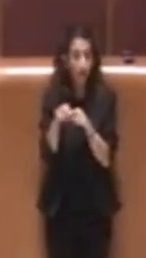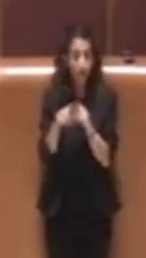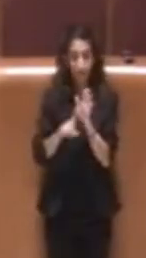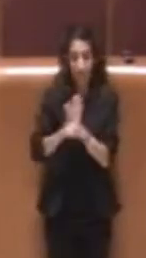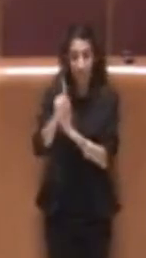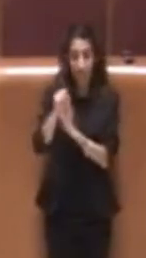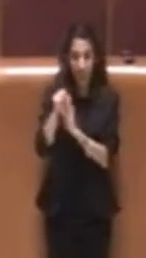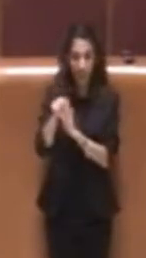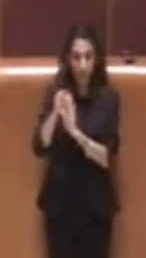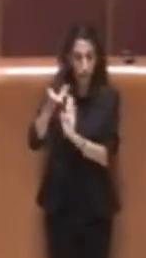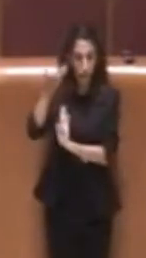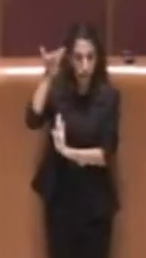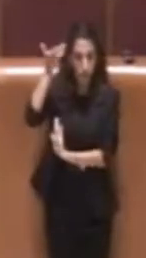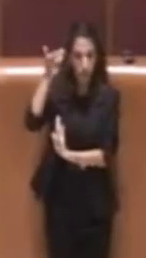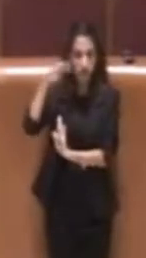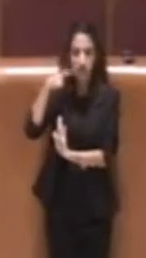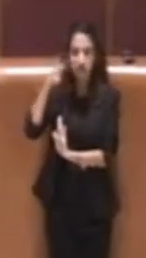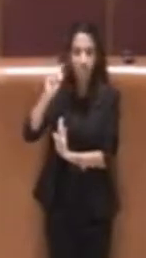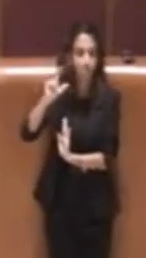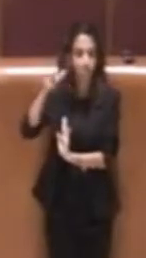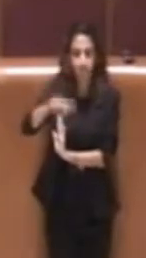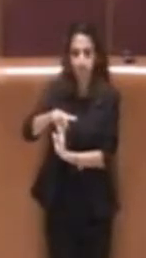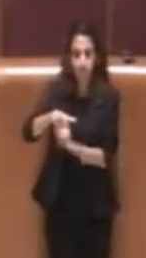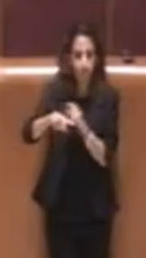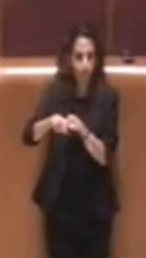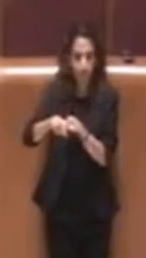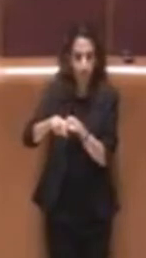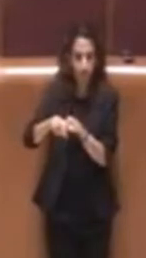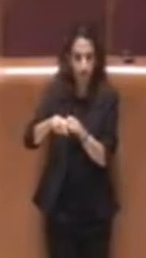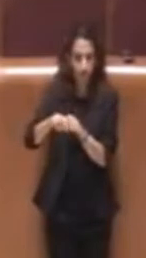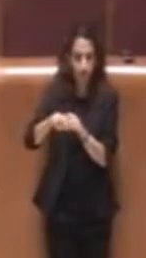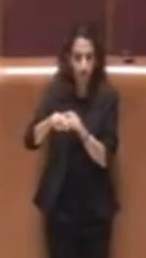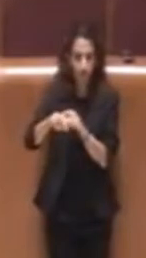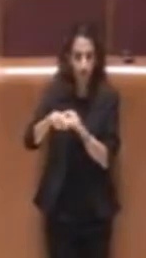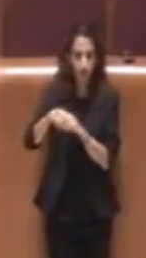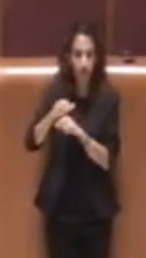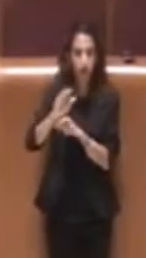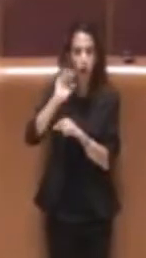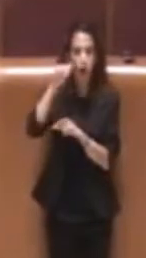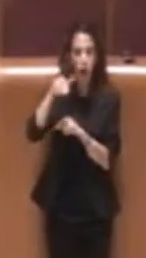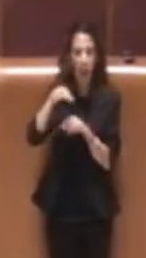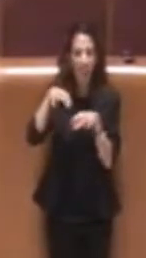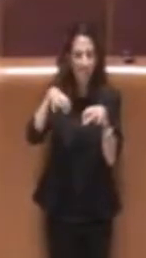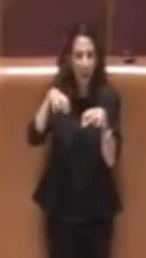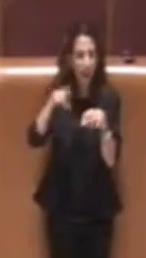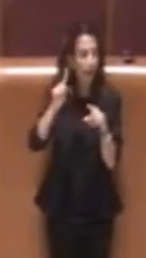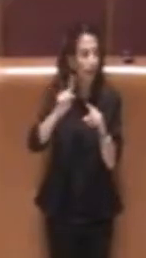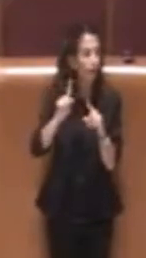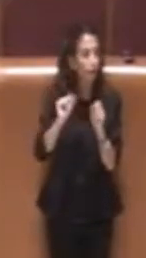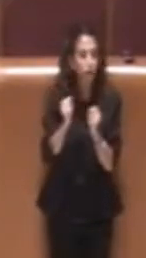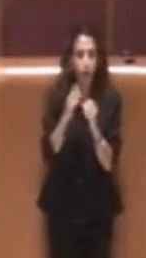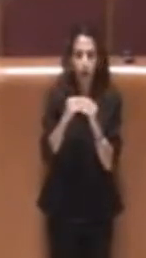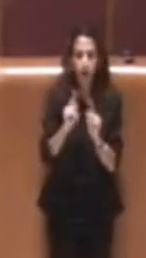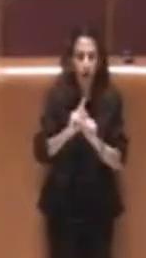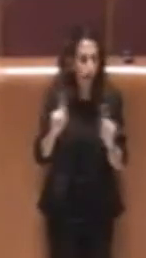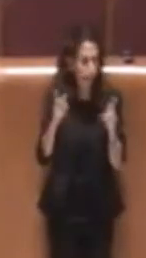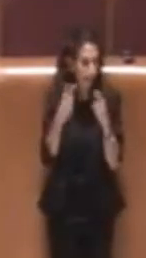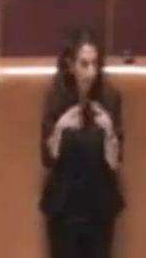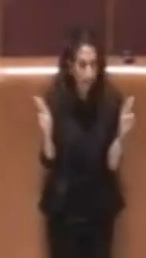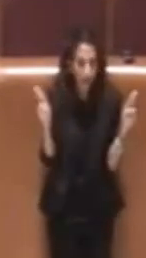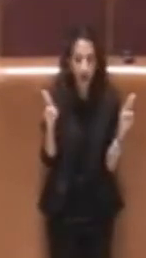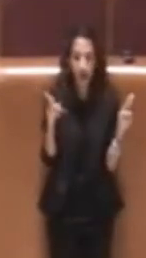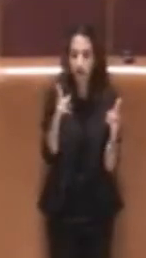parte della sovrintendenza che ha vincolato lì a Colle della Strega e di conseguenza non si può più realizzare quell'asse, non